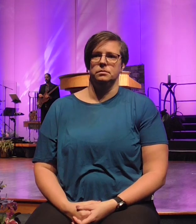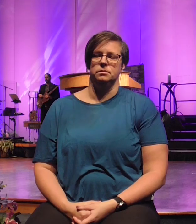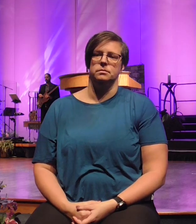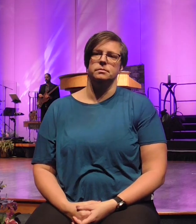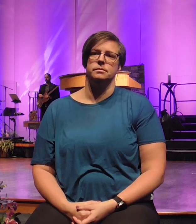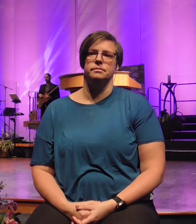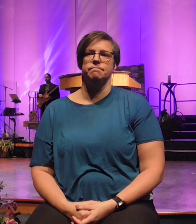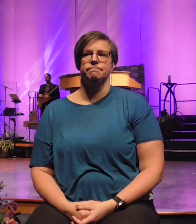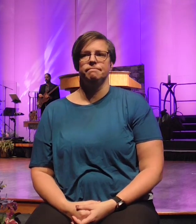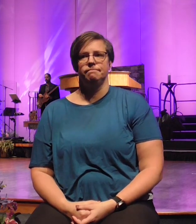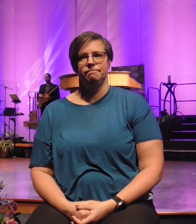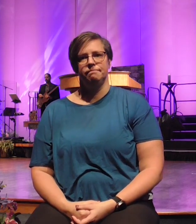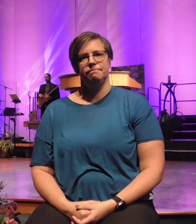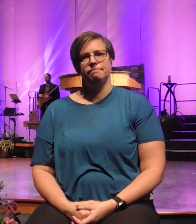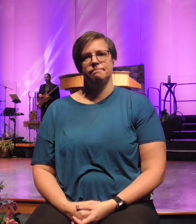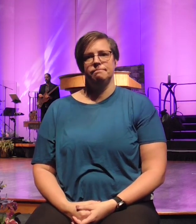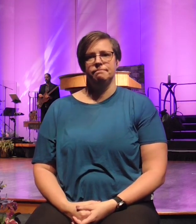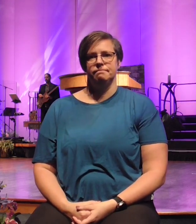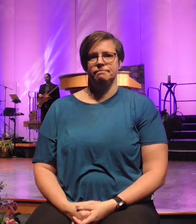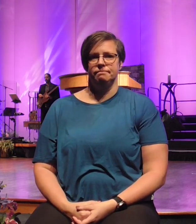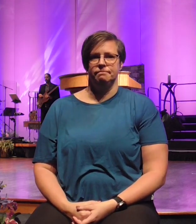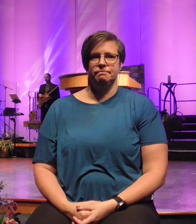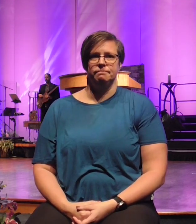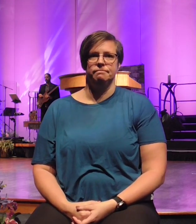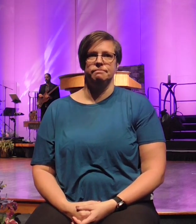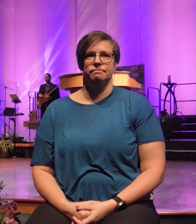ועשו לי מקדש